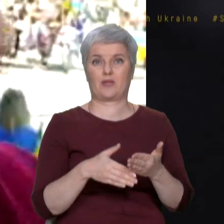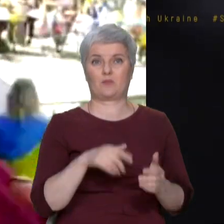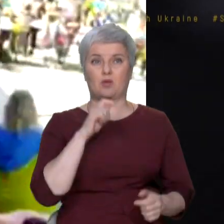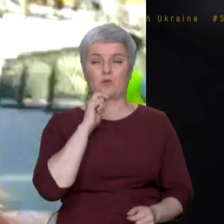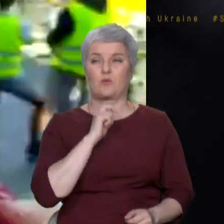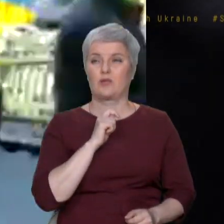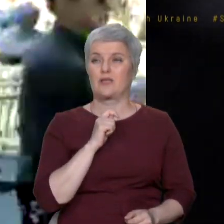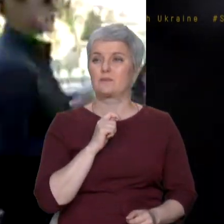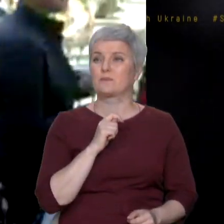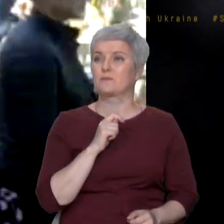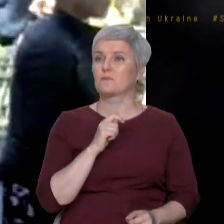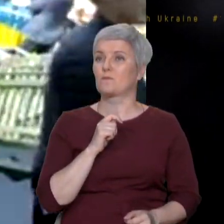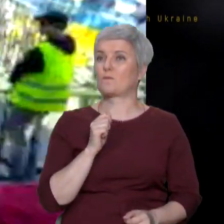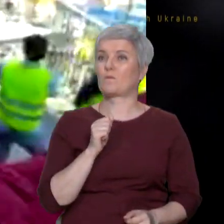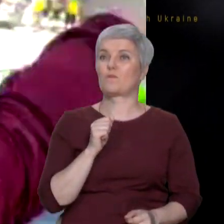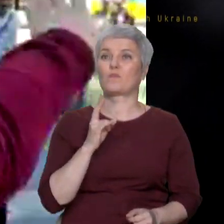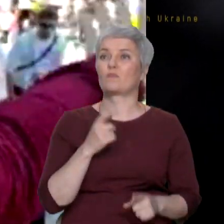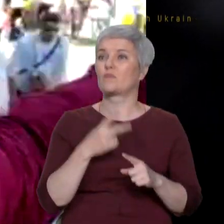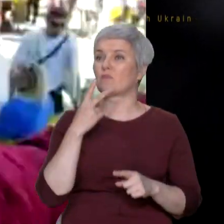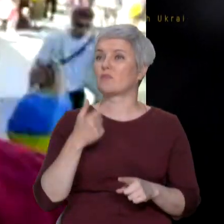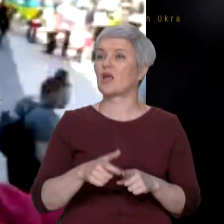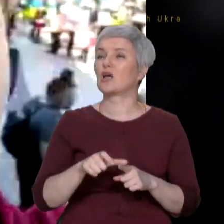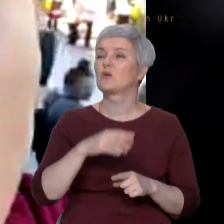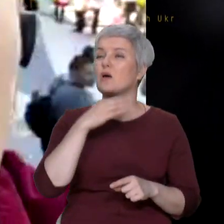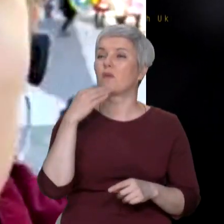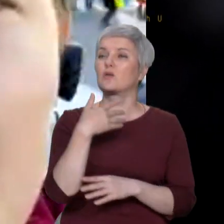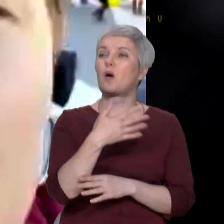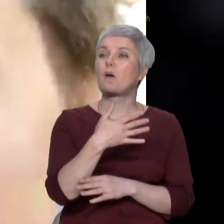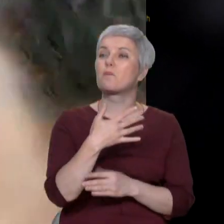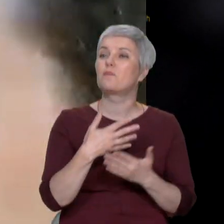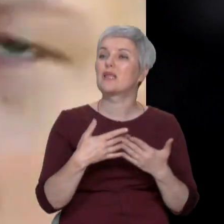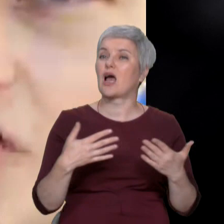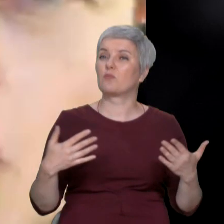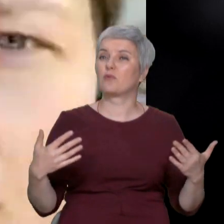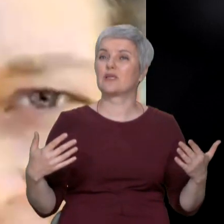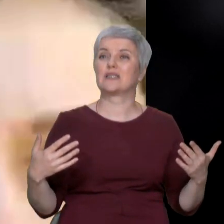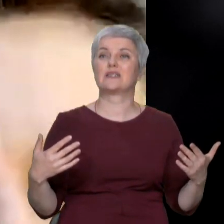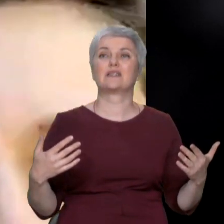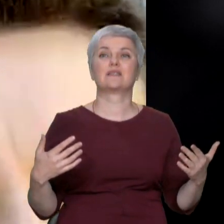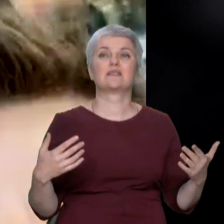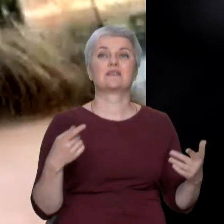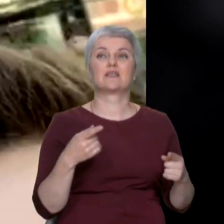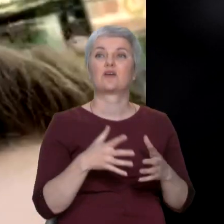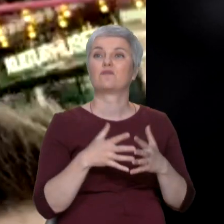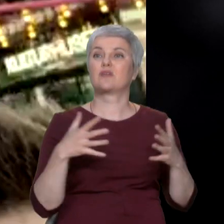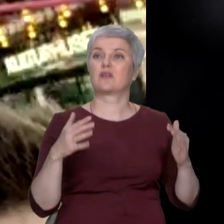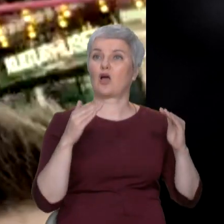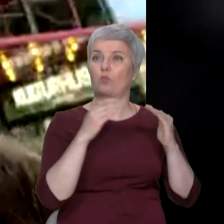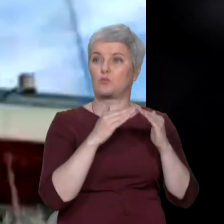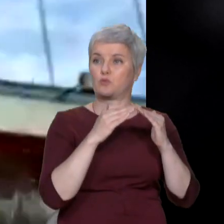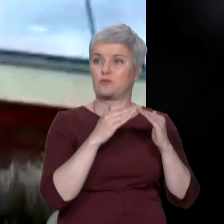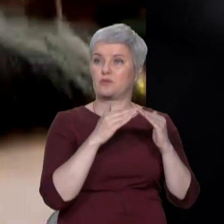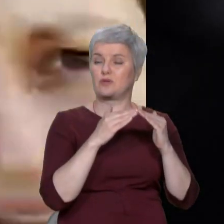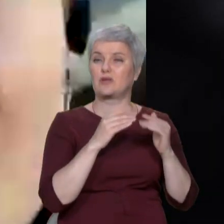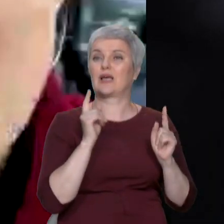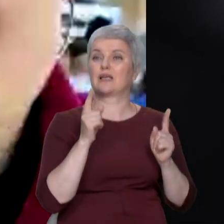Якщо, може, ви не дуже бачите, тут дуже багато прапорів. І до цього це велика будівля,